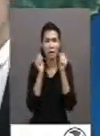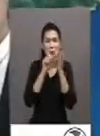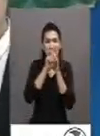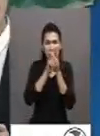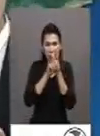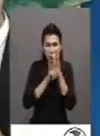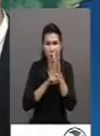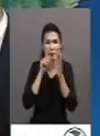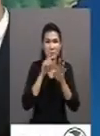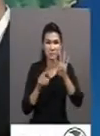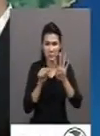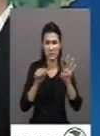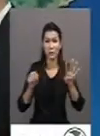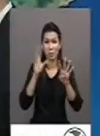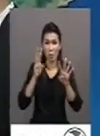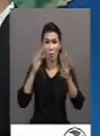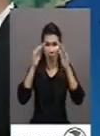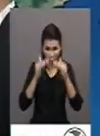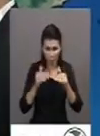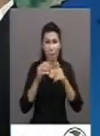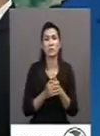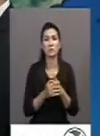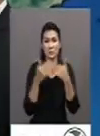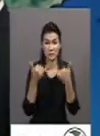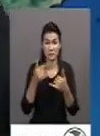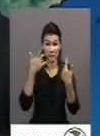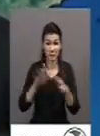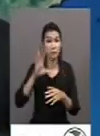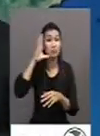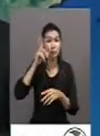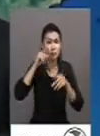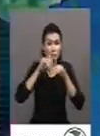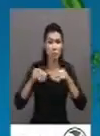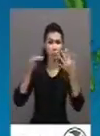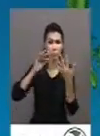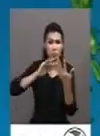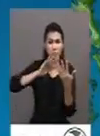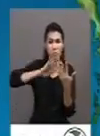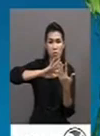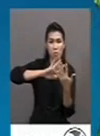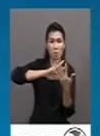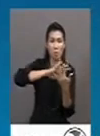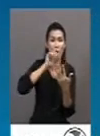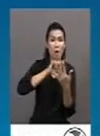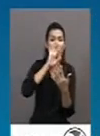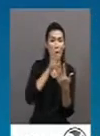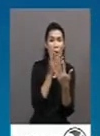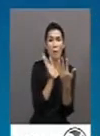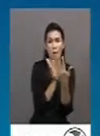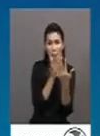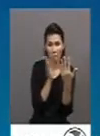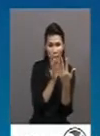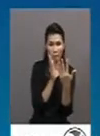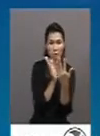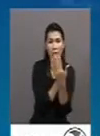ภูมิลดลง 4-6 องศาเซลเซียสเลยทีเดียวและในวันพรุ่งนี้ครับก็จะแผ่เพิ่มเติมไปยังพื้นที่ภาคตะวันออกภาคกลางร